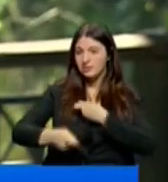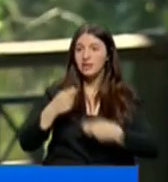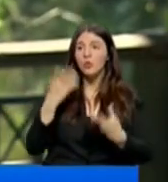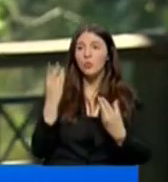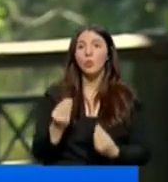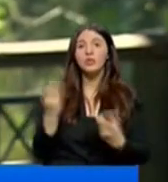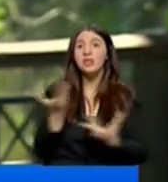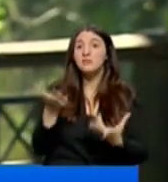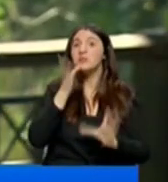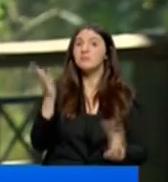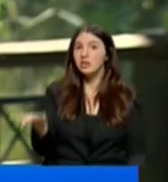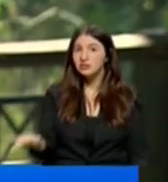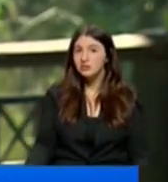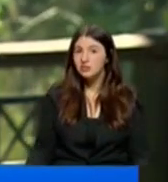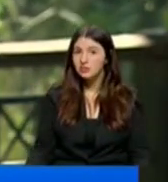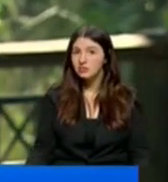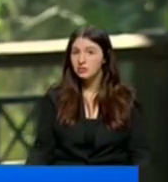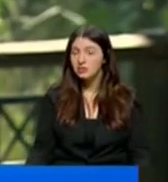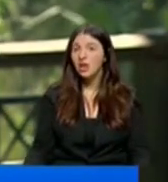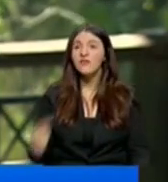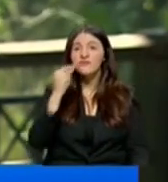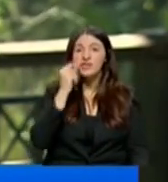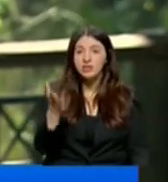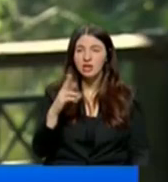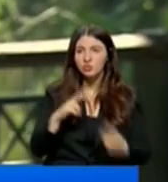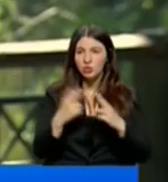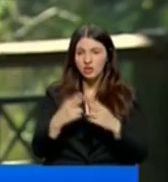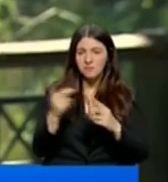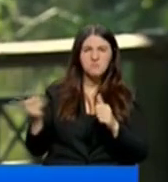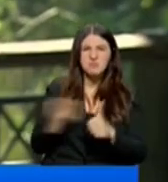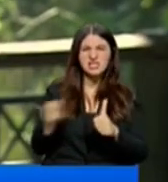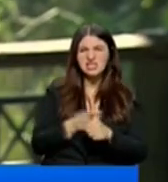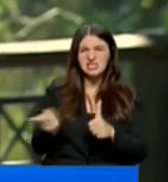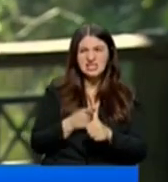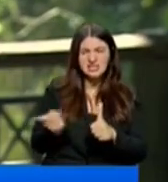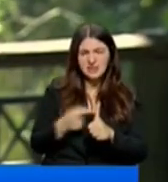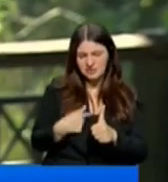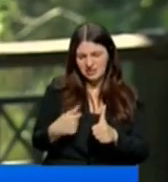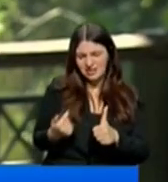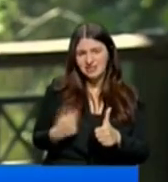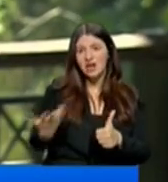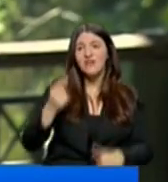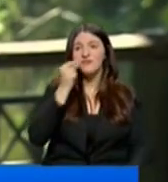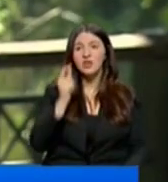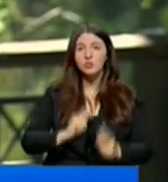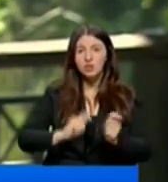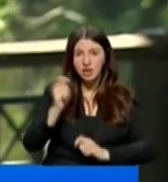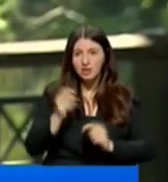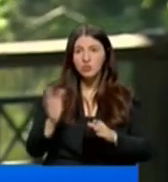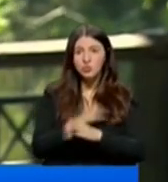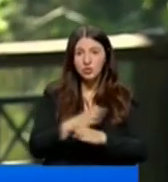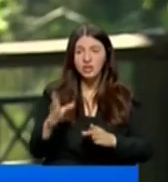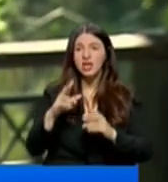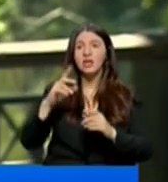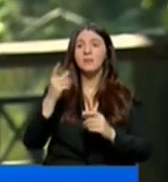olduğunu nasıl bilmezsiniz siz? Fındık, ya dünyada bir numarayız. fındığın kullanıldığı